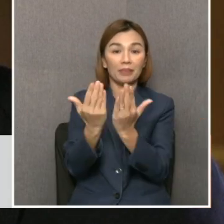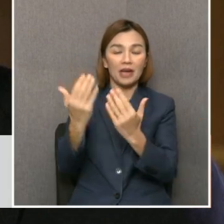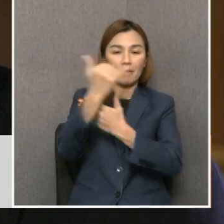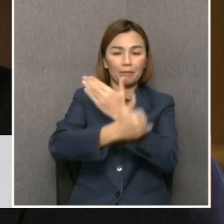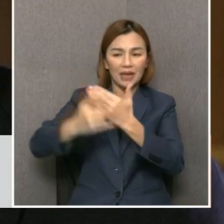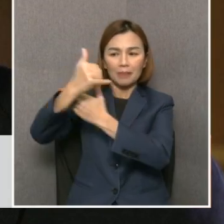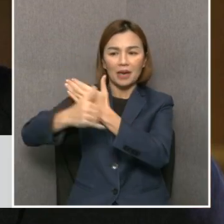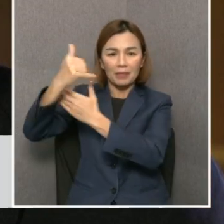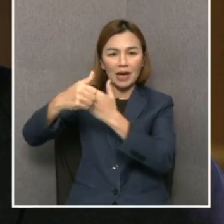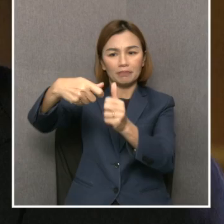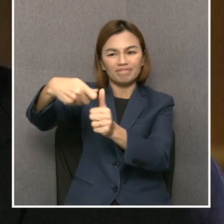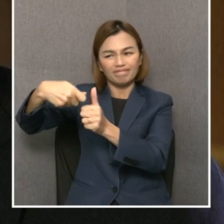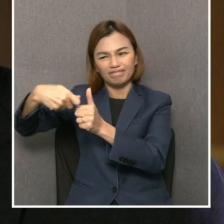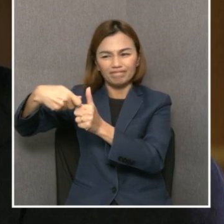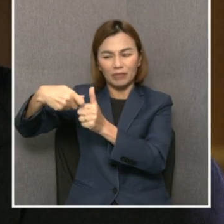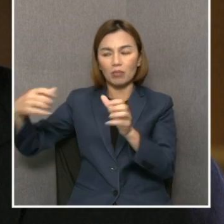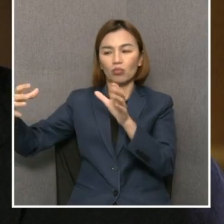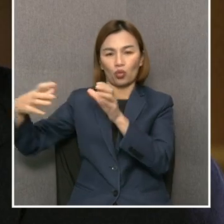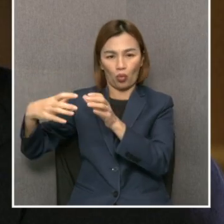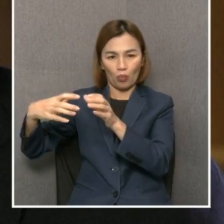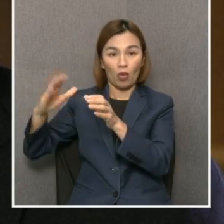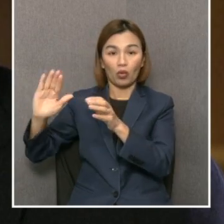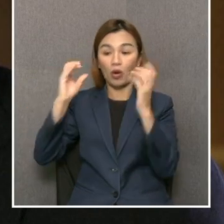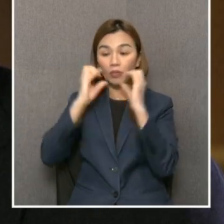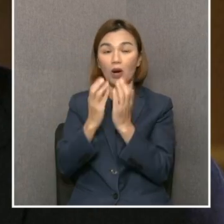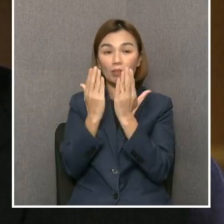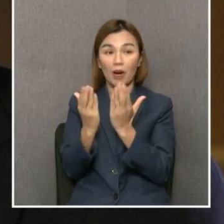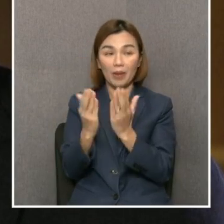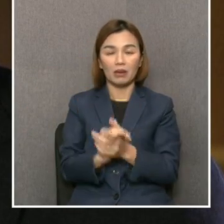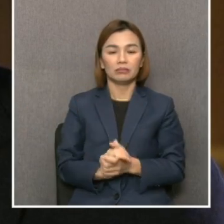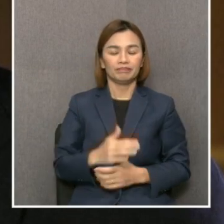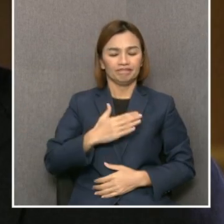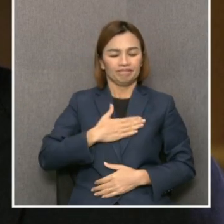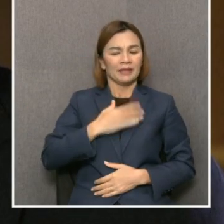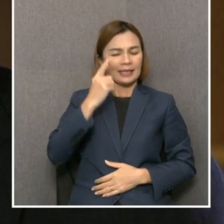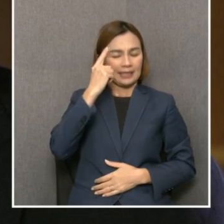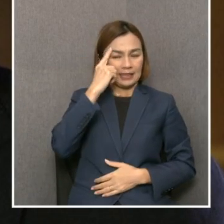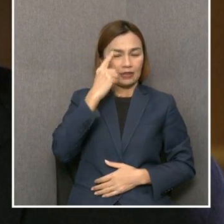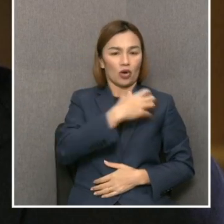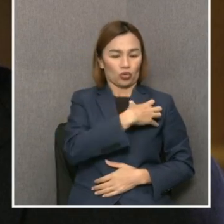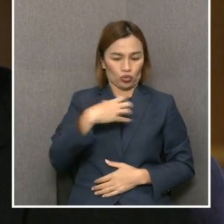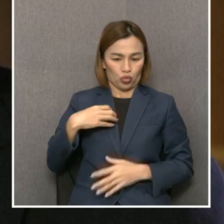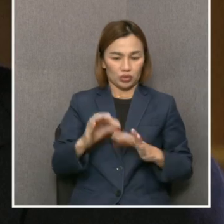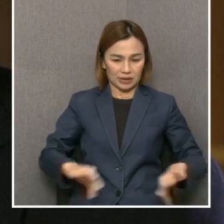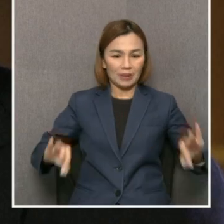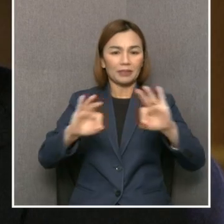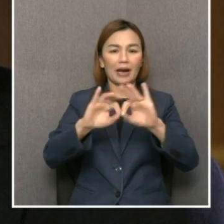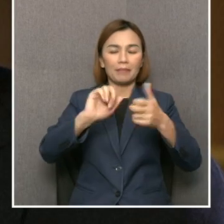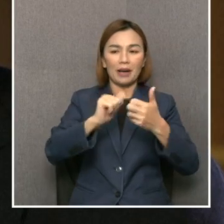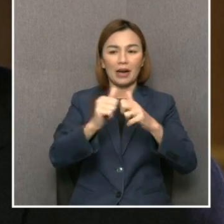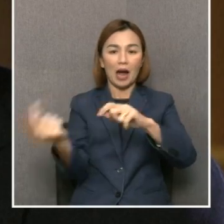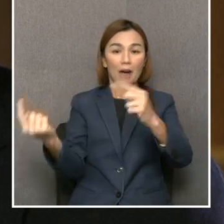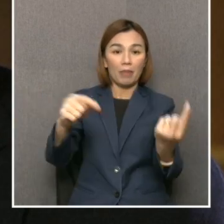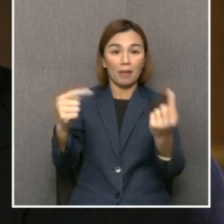ๆที่ถูกจับเป็นตัวประกันในมุมมองของเขาการทูตยังคงมีบทบาทสำคัญแม้ในสถานที่ที่เกิดความขัดแย้งสูง